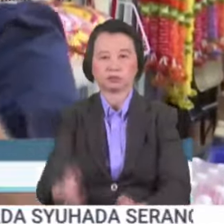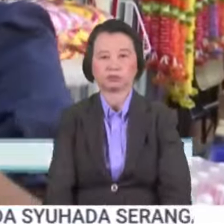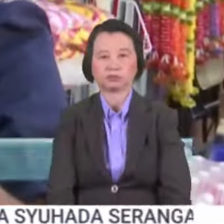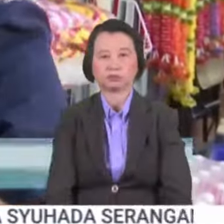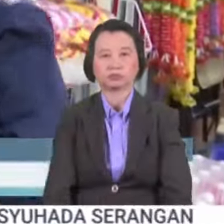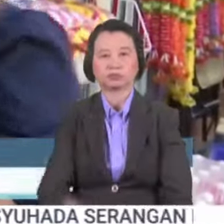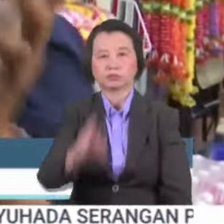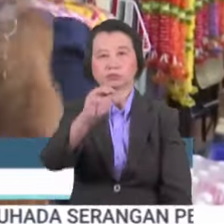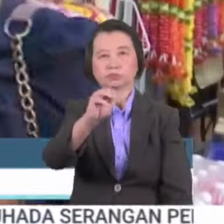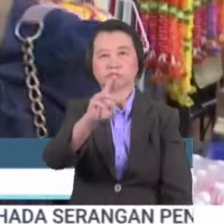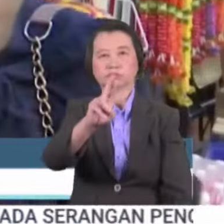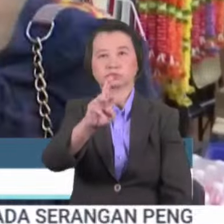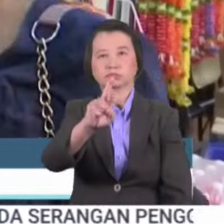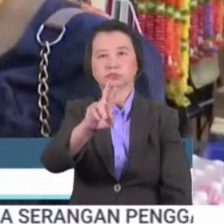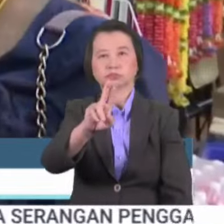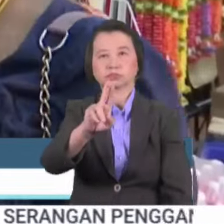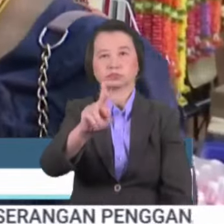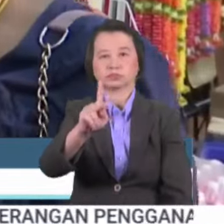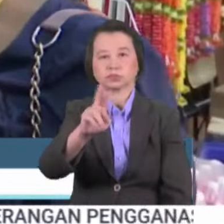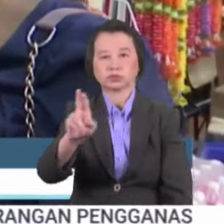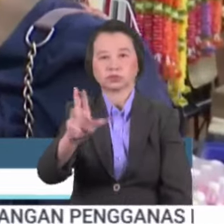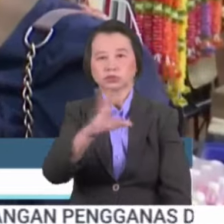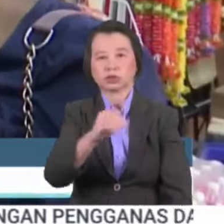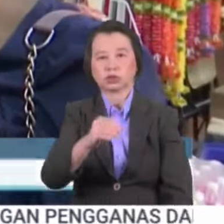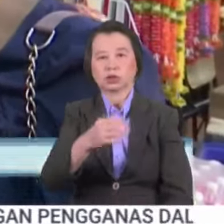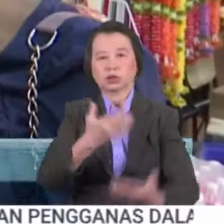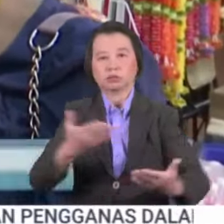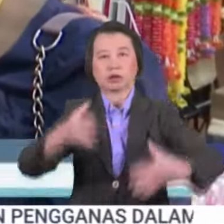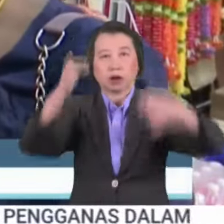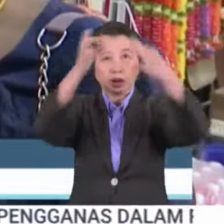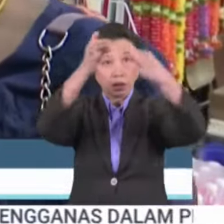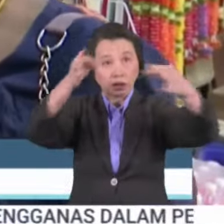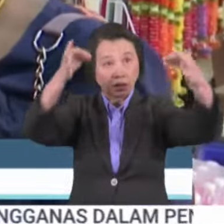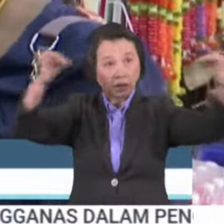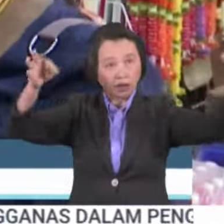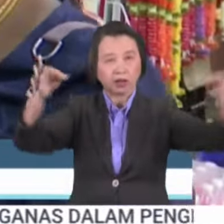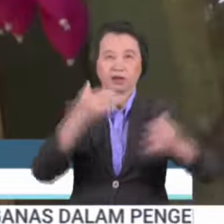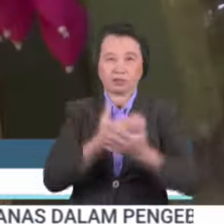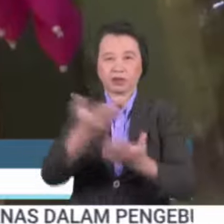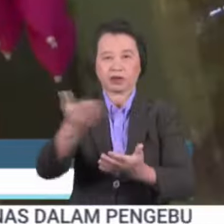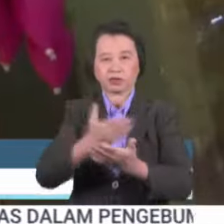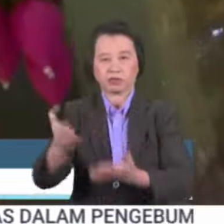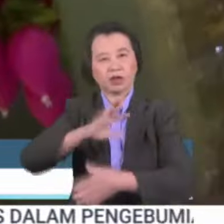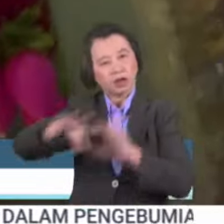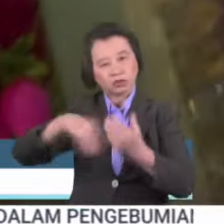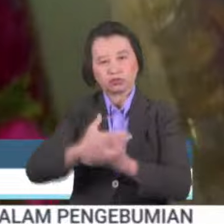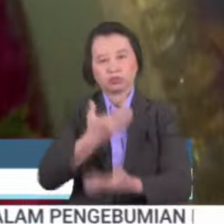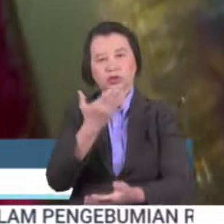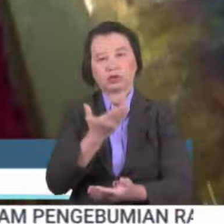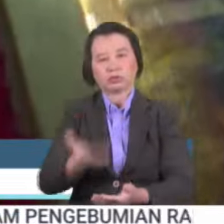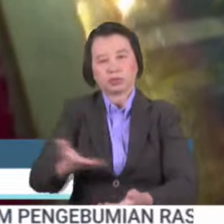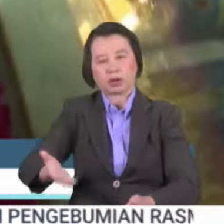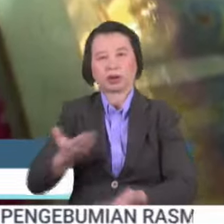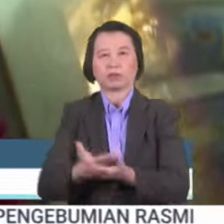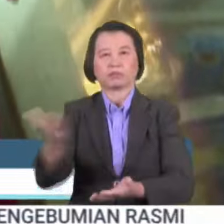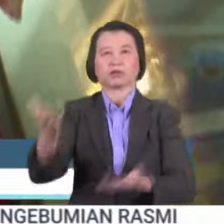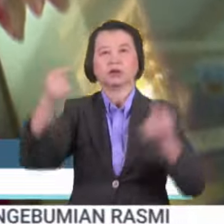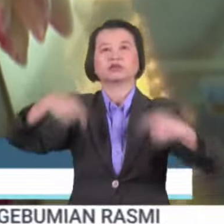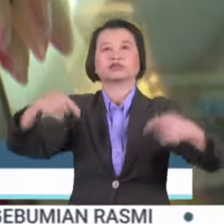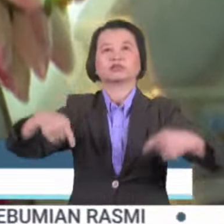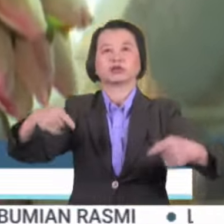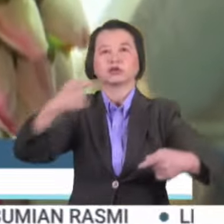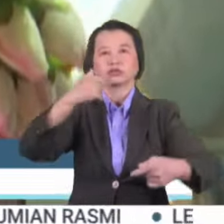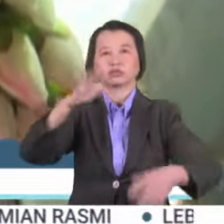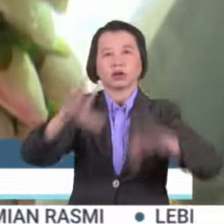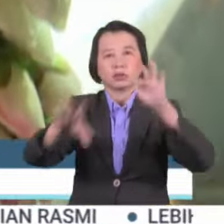murku. Dan decoration punya barang semua beli dekat sini. Semua barang kami beli sini juga sebab